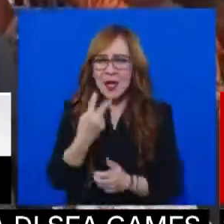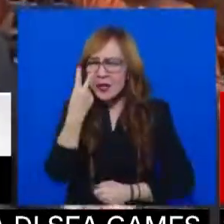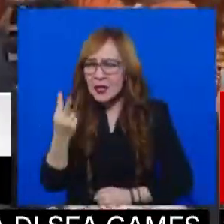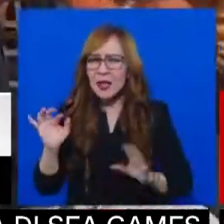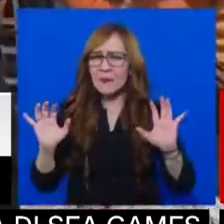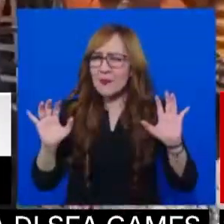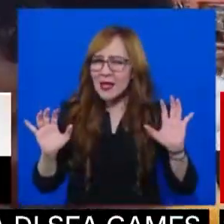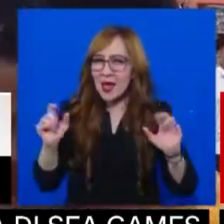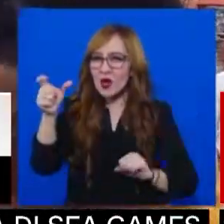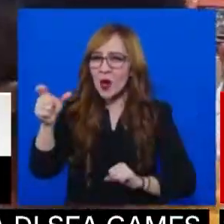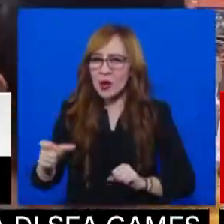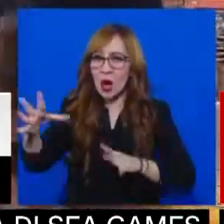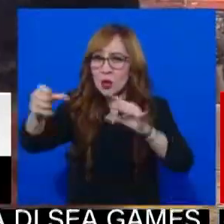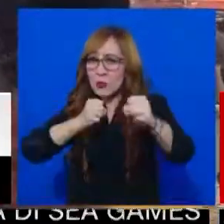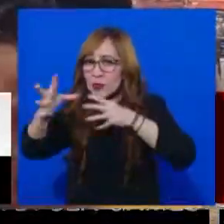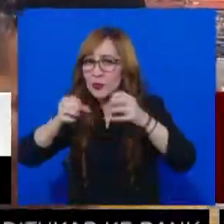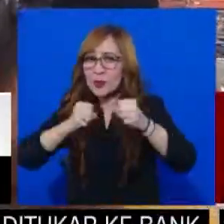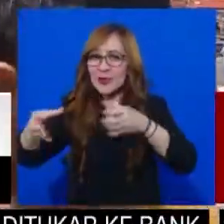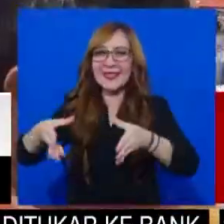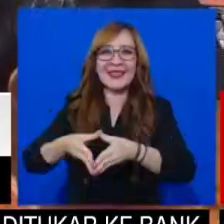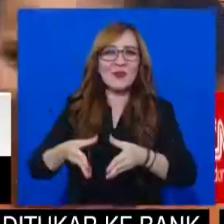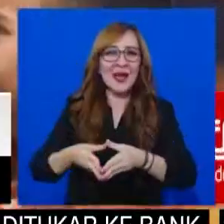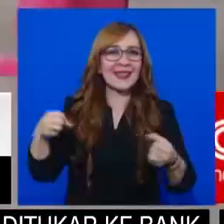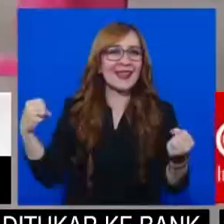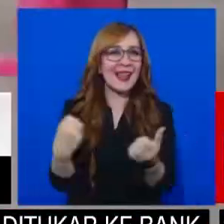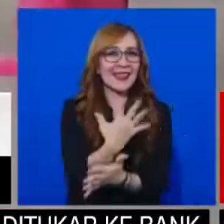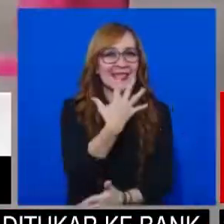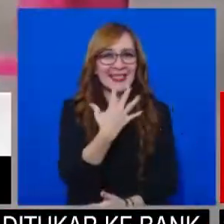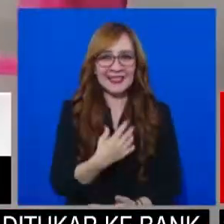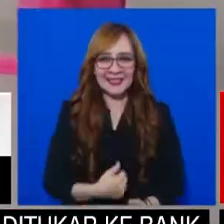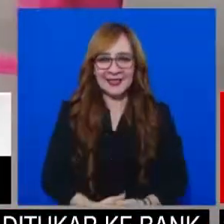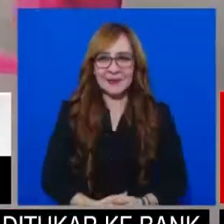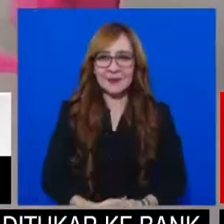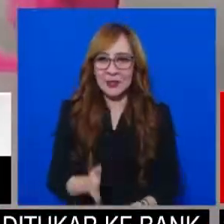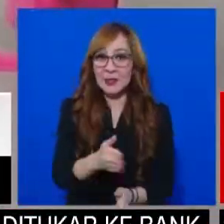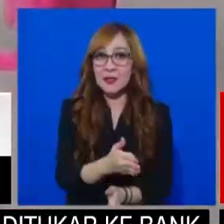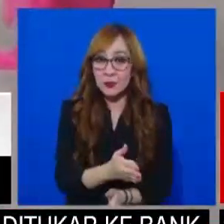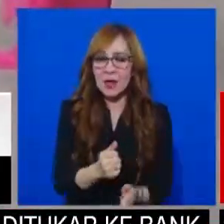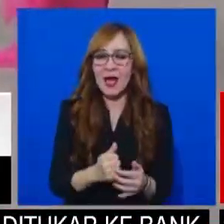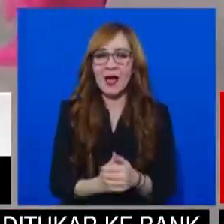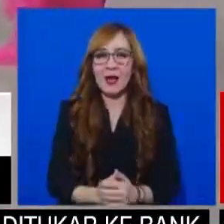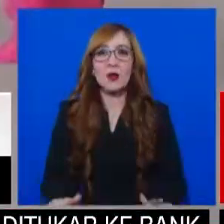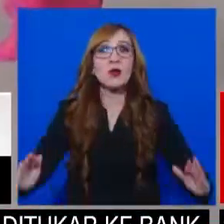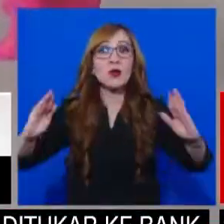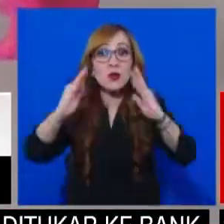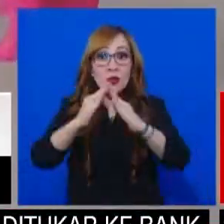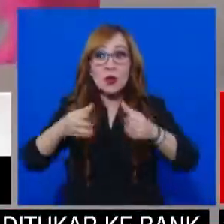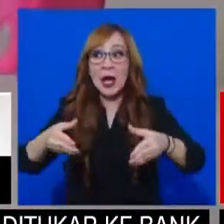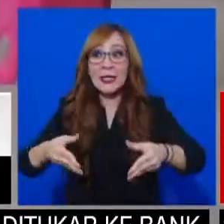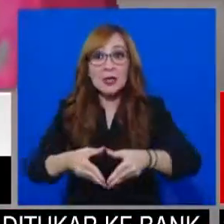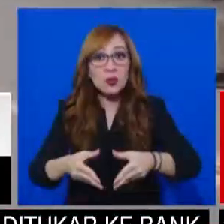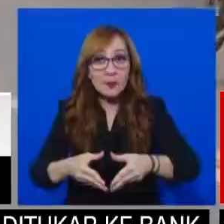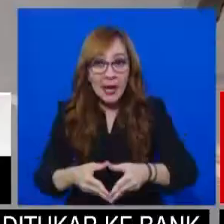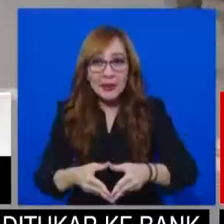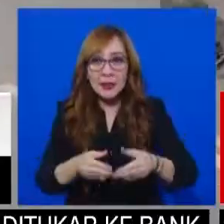pria, hingga anak-anak berebut gunungan ketupat dan sayur gratis. Sebelumnya belasan gunungan ketupat dikirap dari pelabuhan Paciran